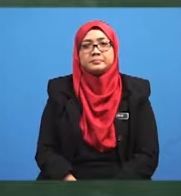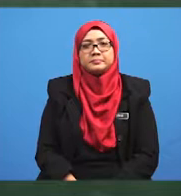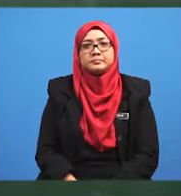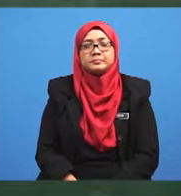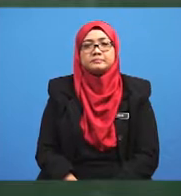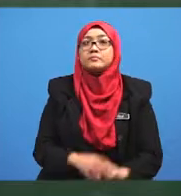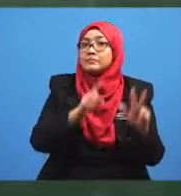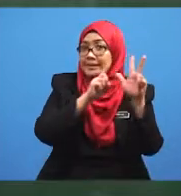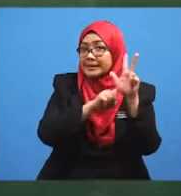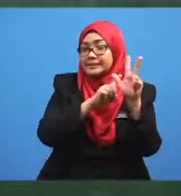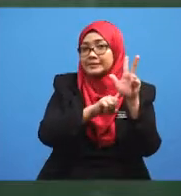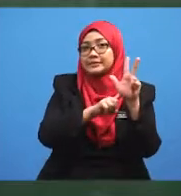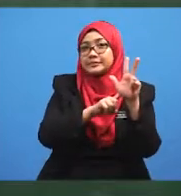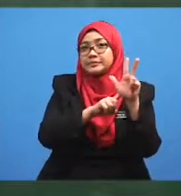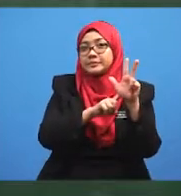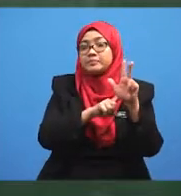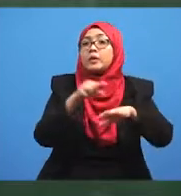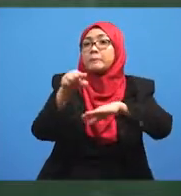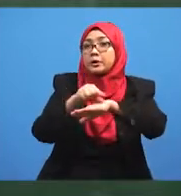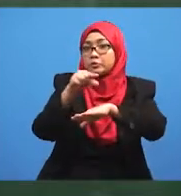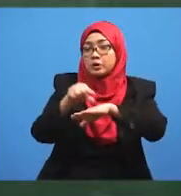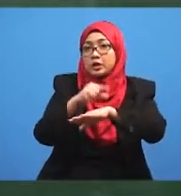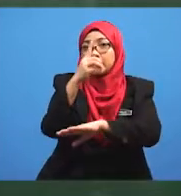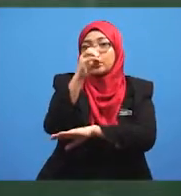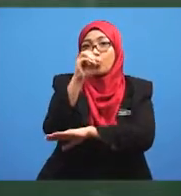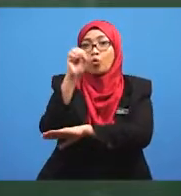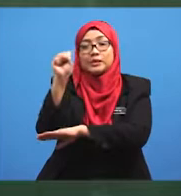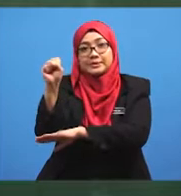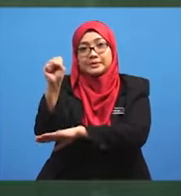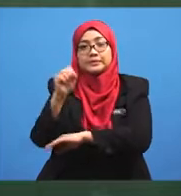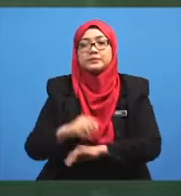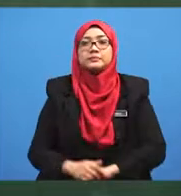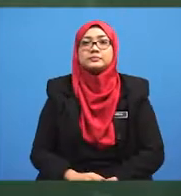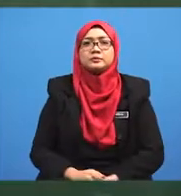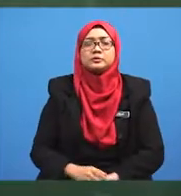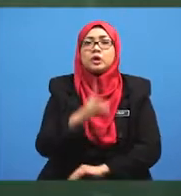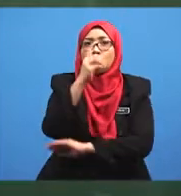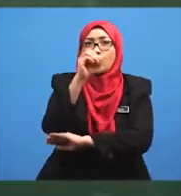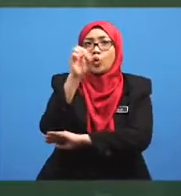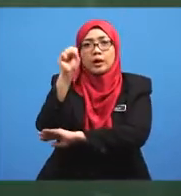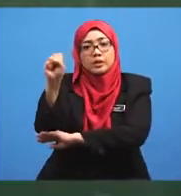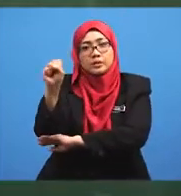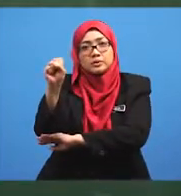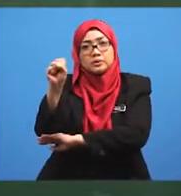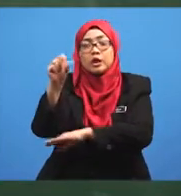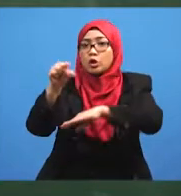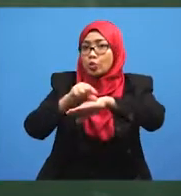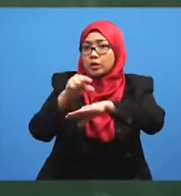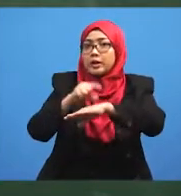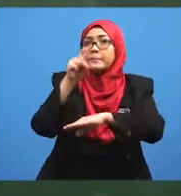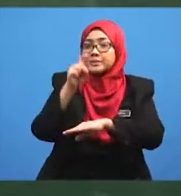Ciri yang ketiga, penggunaan dos. Dos yang digunakan perlu